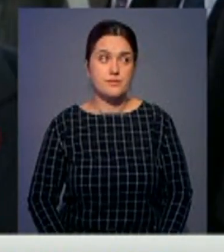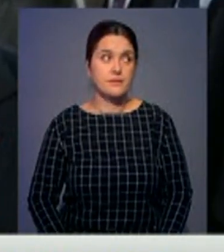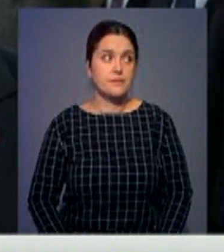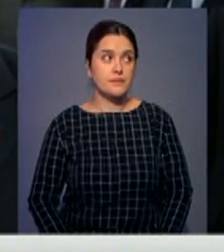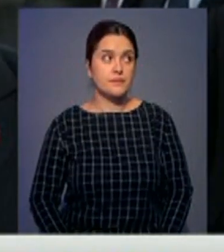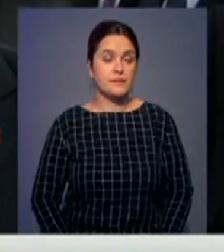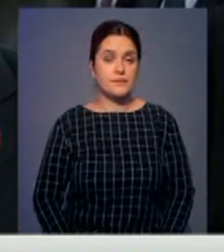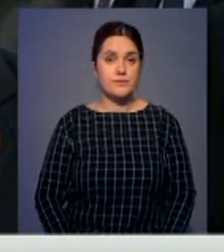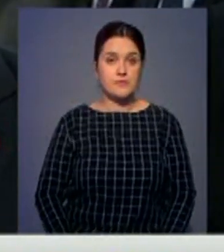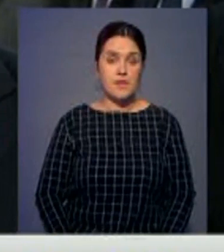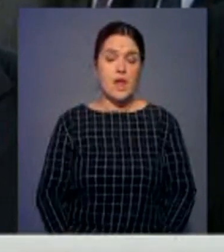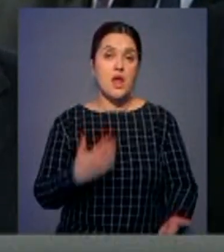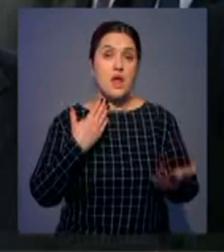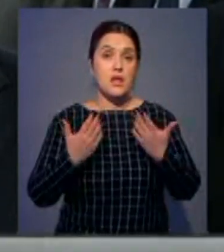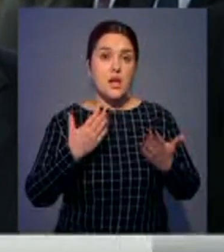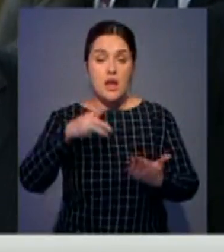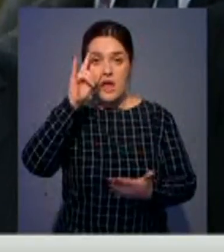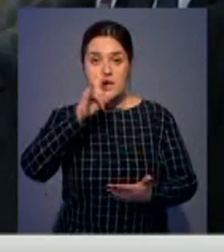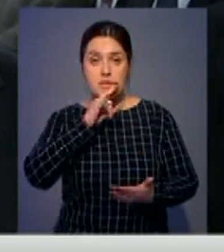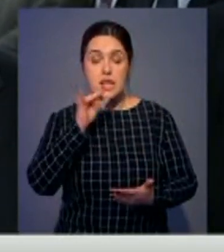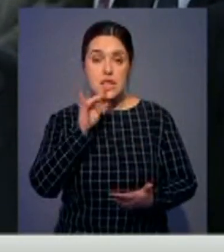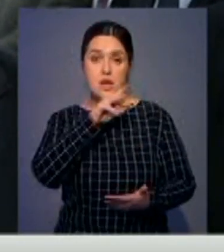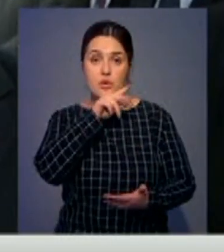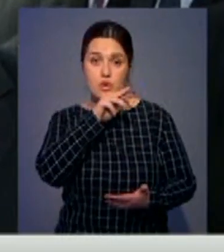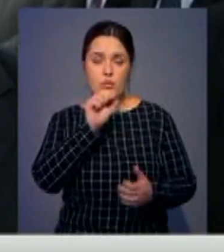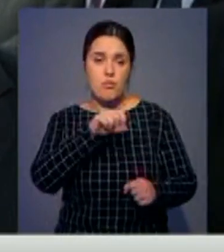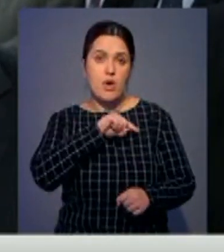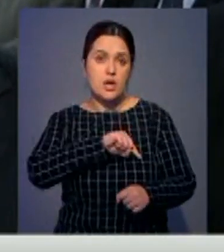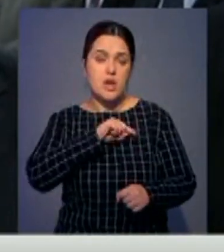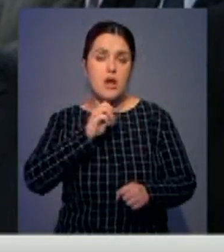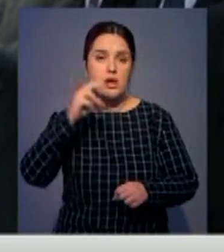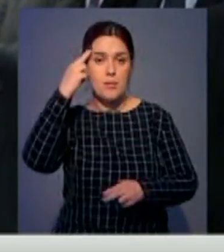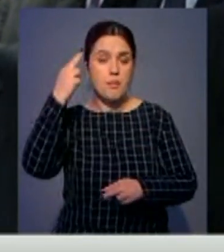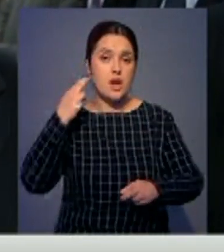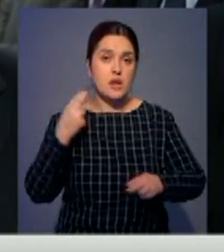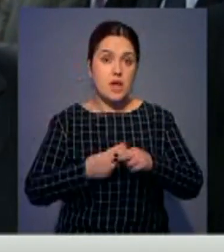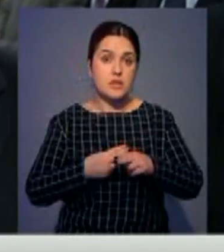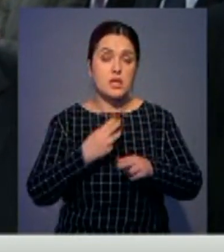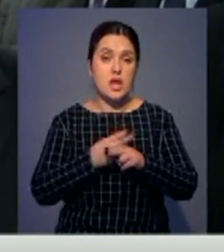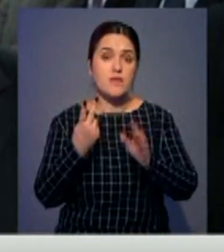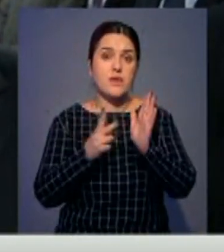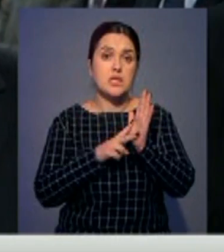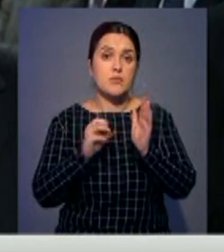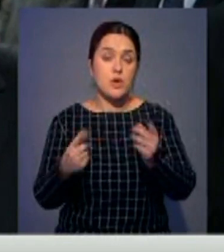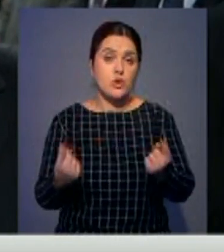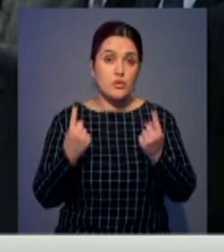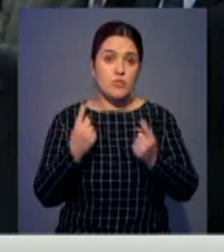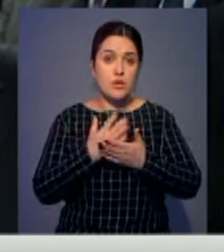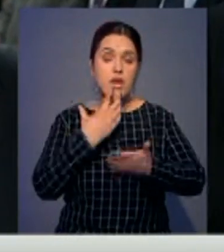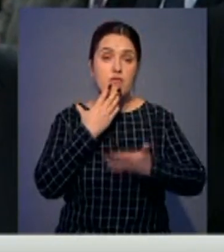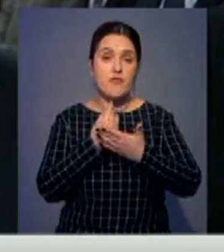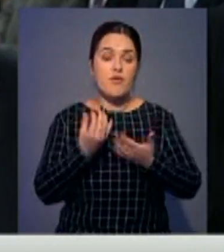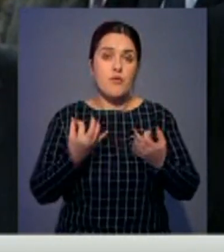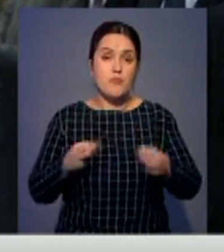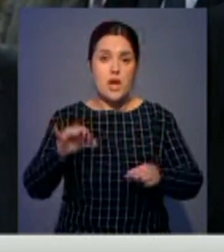Казахстан. Отношения между Казахстаном и Кореей можно охарактеризовать как братские. В 27-летнюю годовщину независимости Казахстана